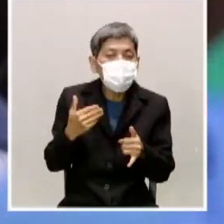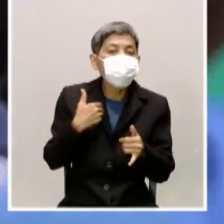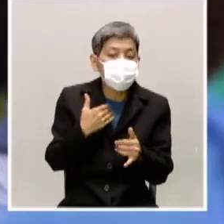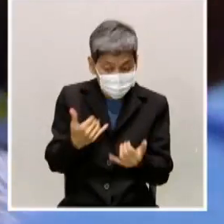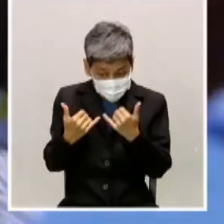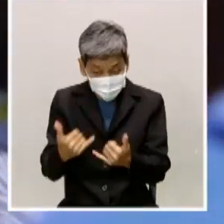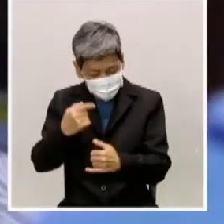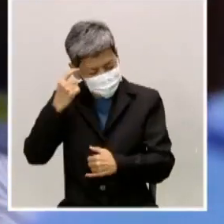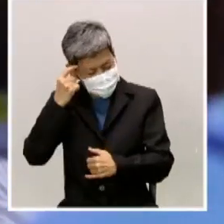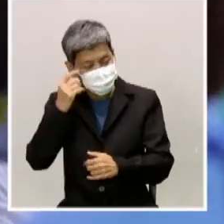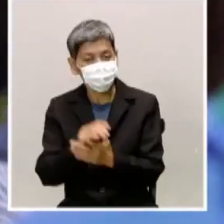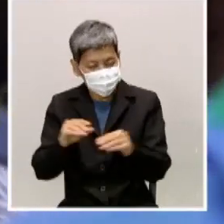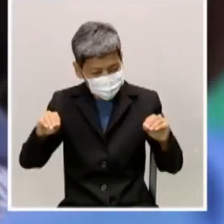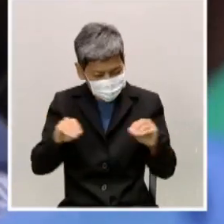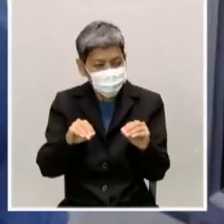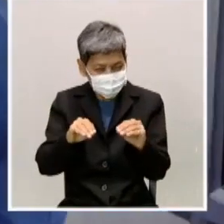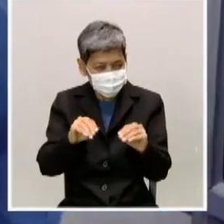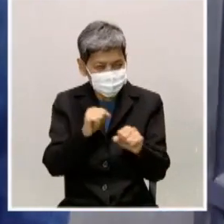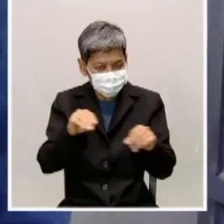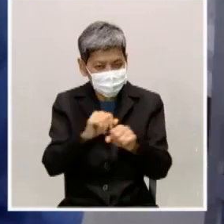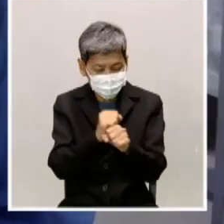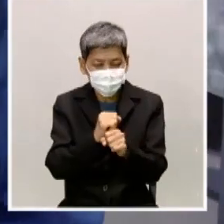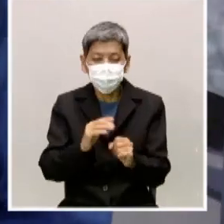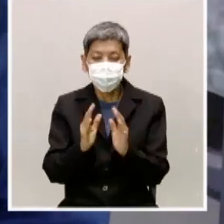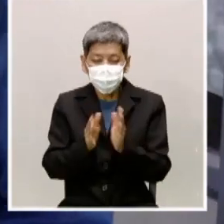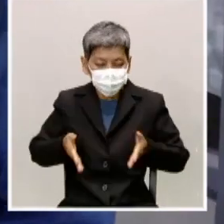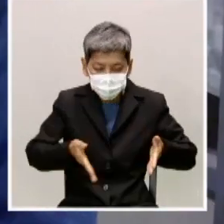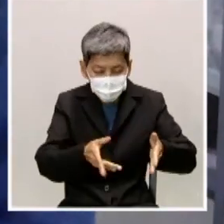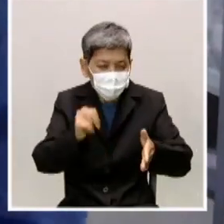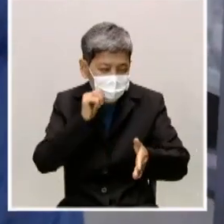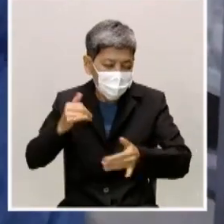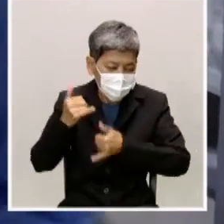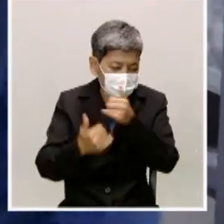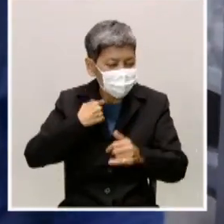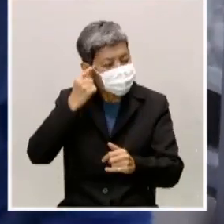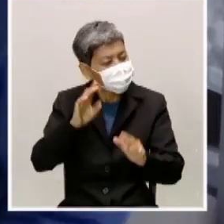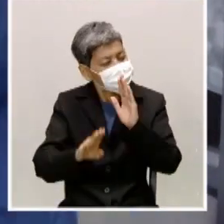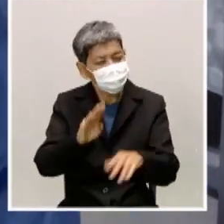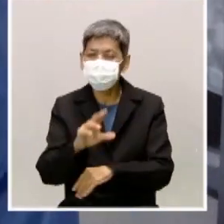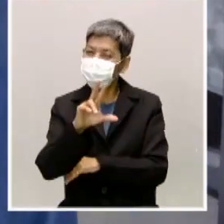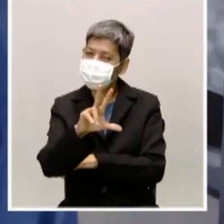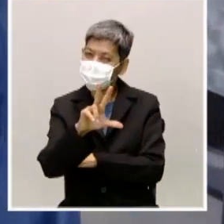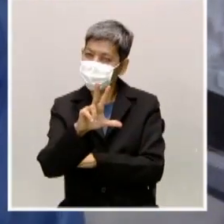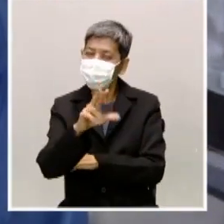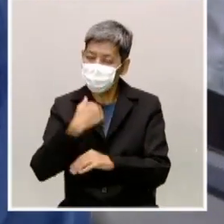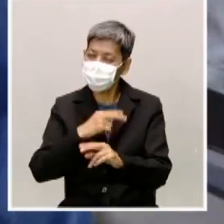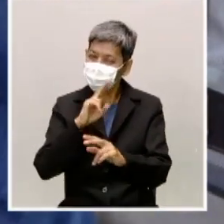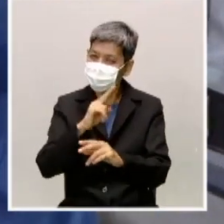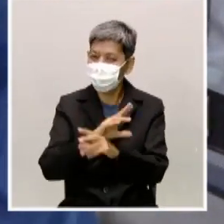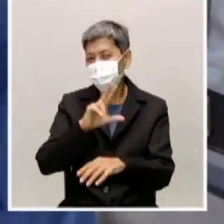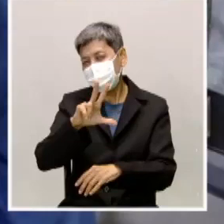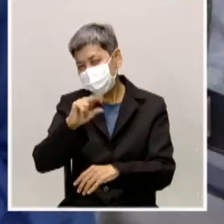คะคาดกันว่าเทศกาลกันวายาตราที่จะถึงนี้ค่ะมีผู้แสวงบุญไปร่วมงานน่าจะมากกว่า 3-4 เท่าประม